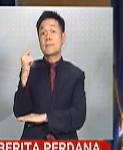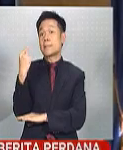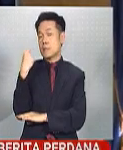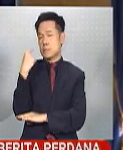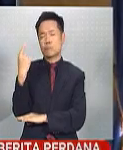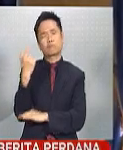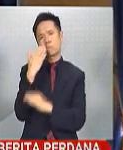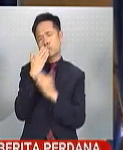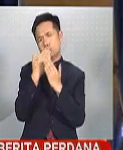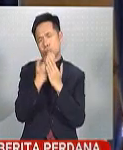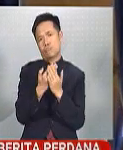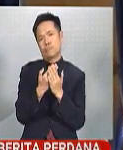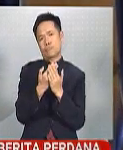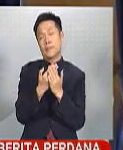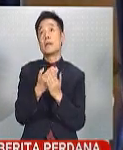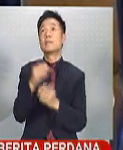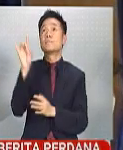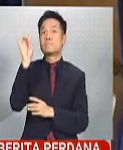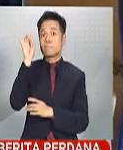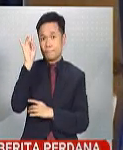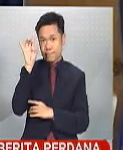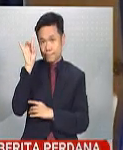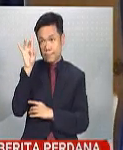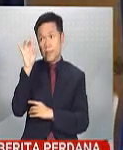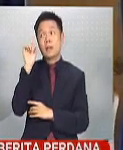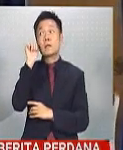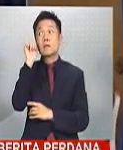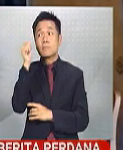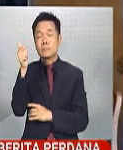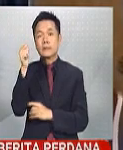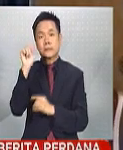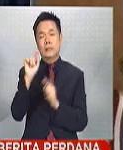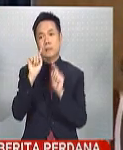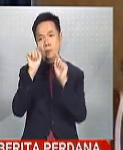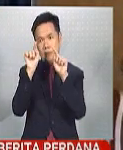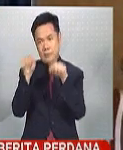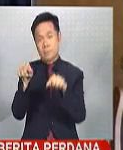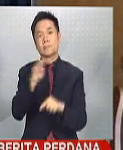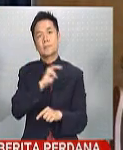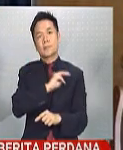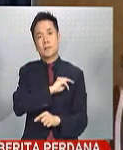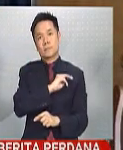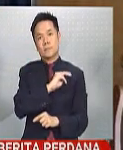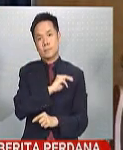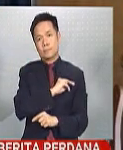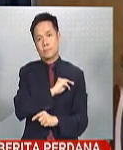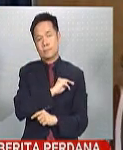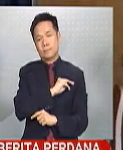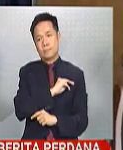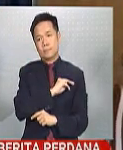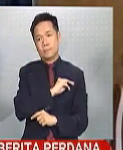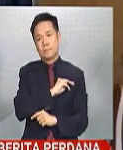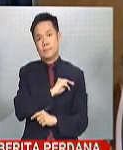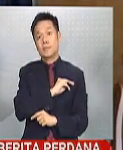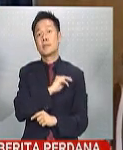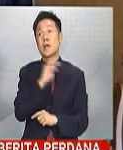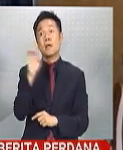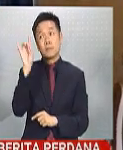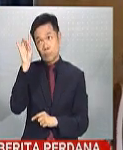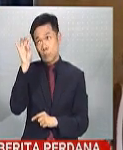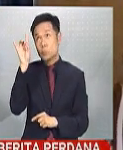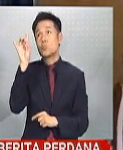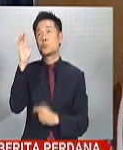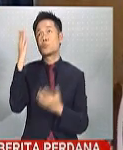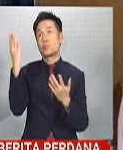berlangsung dengan baik. Dan insyaAllah besok saya akan masuk ke kementerian. Dan selepas daripada itu, insyaAllah saya akan